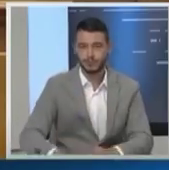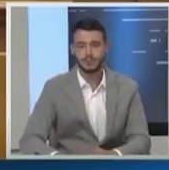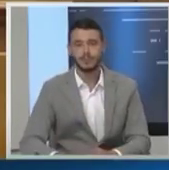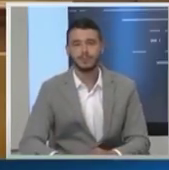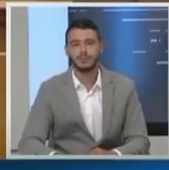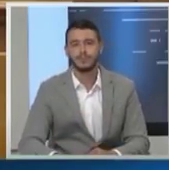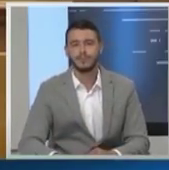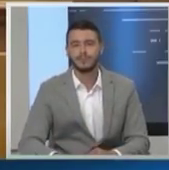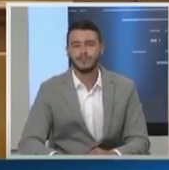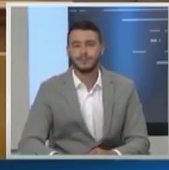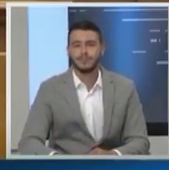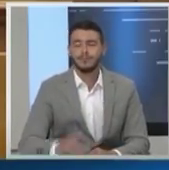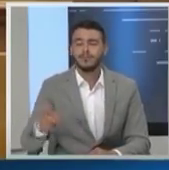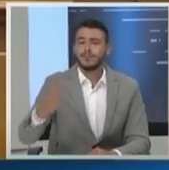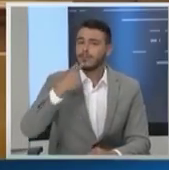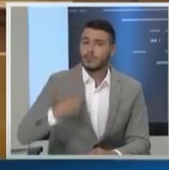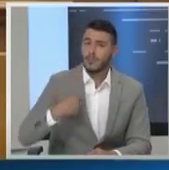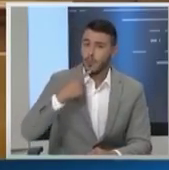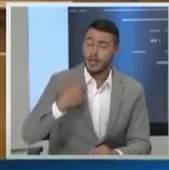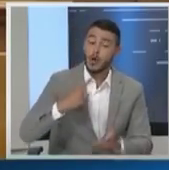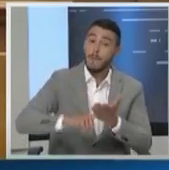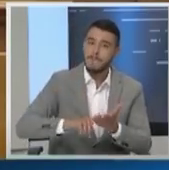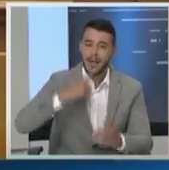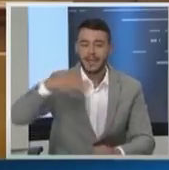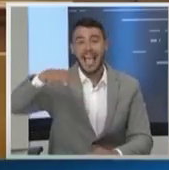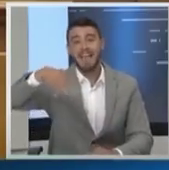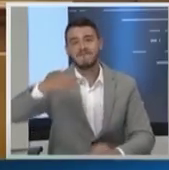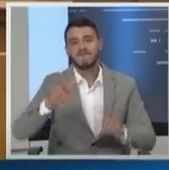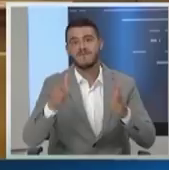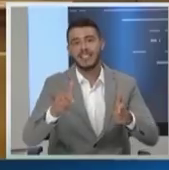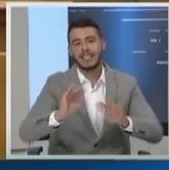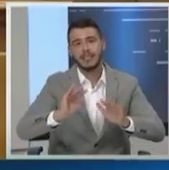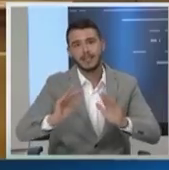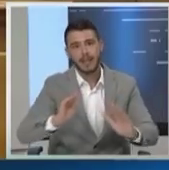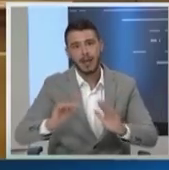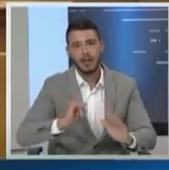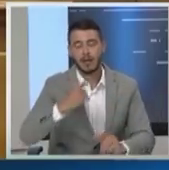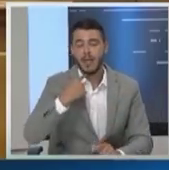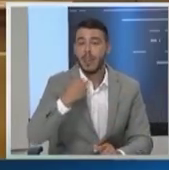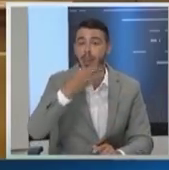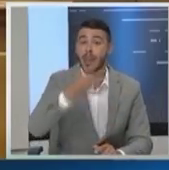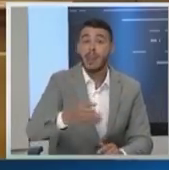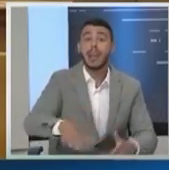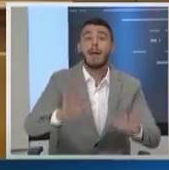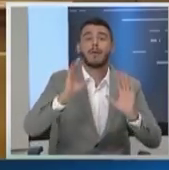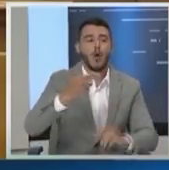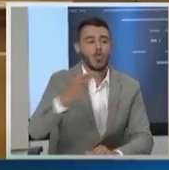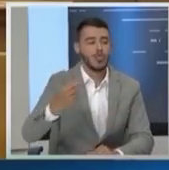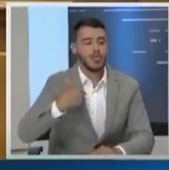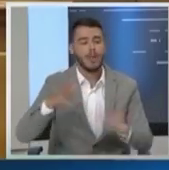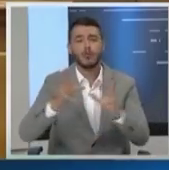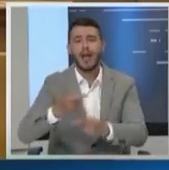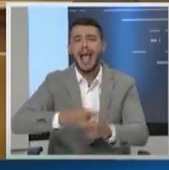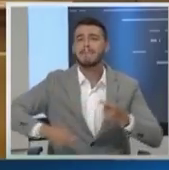Την ίδια στιγμή που μου ζητάτε να δείξω ευαισθησία και να μην σχολιάζω ζητήματα που αφορούν την επιχειρηματική δραστηριότητα της συζύγου